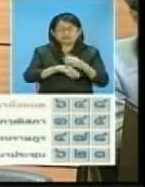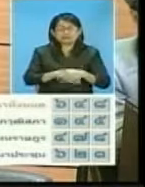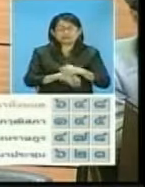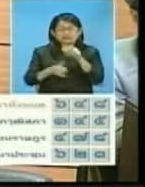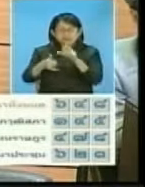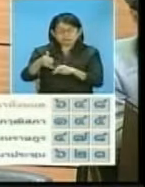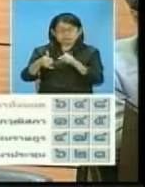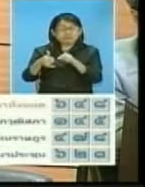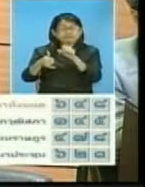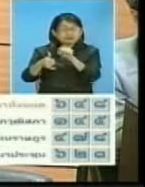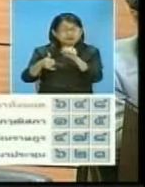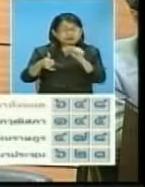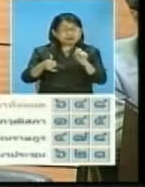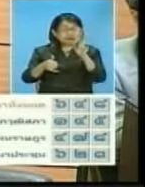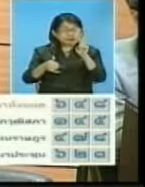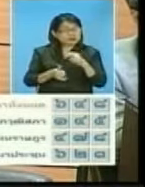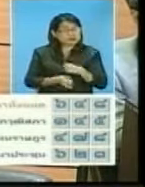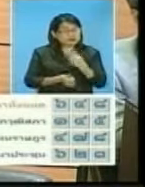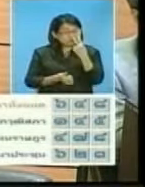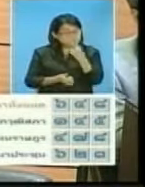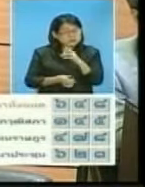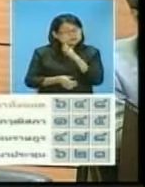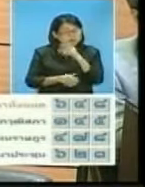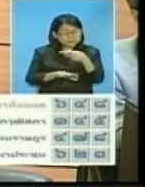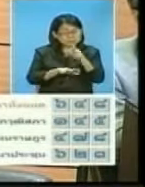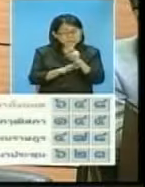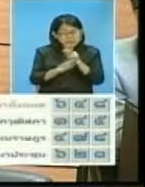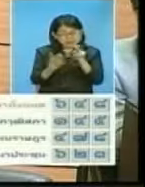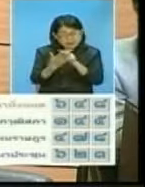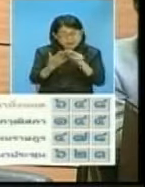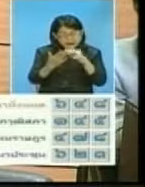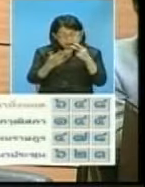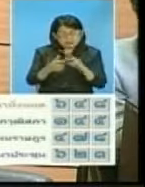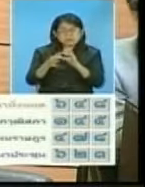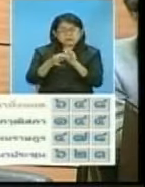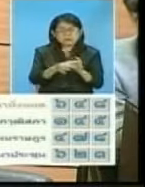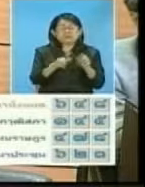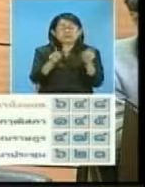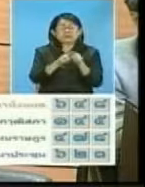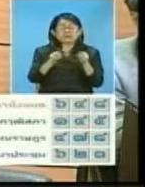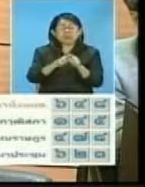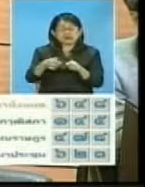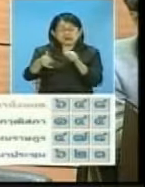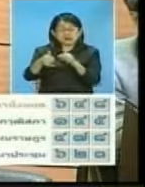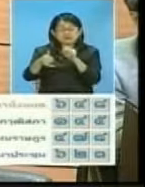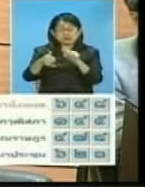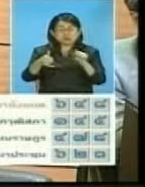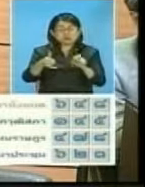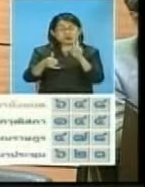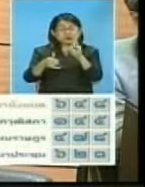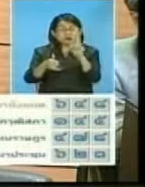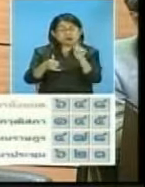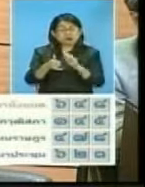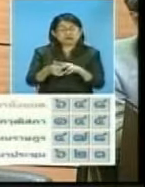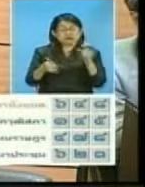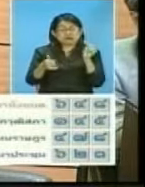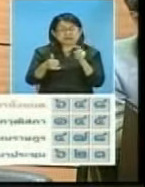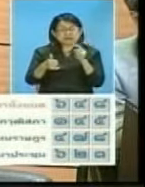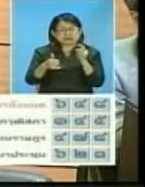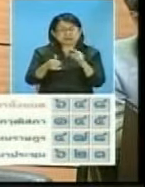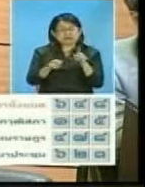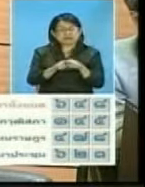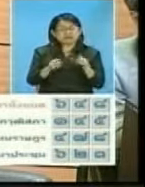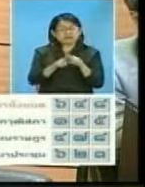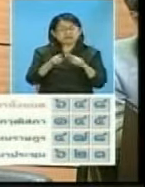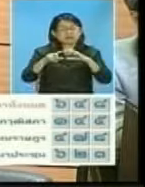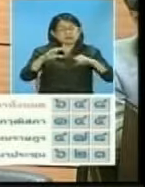ถ้าท่านประธานอ่านตลอดเนี่ยก็จะเป็นส่วนหนึ่งในการที่เป็นช่องทางในการใช้สสร.เพื่อแย่งกินอำนาจท